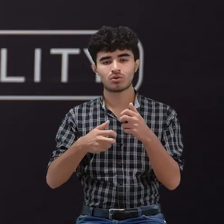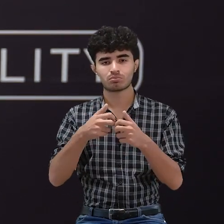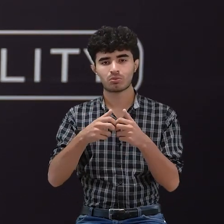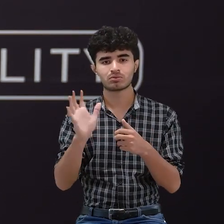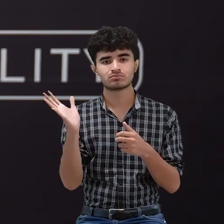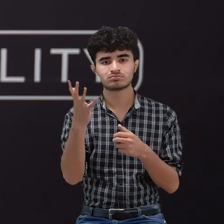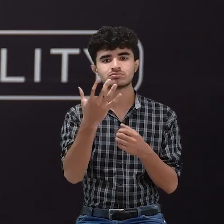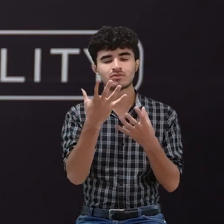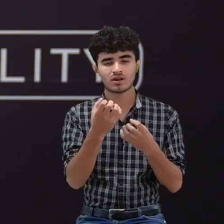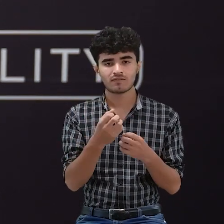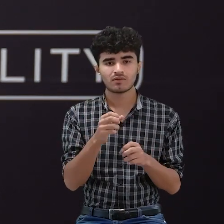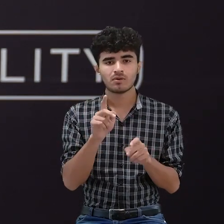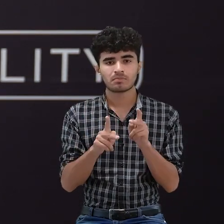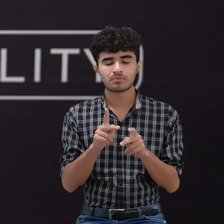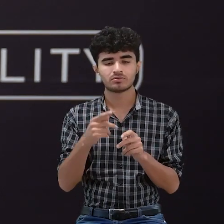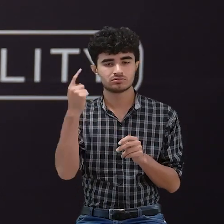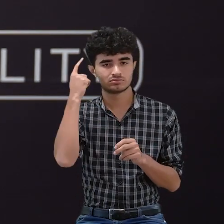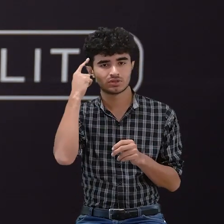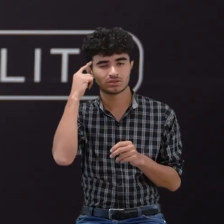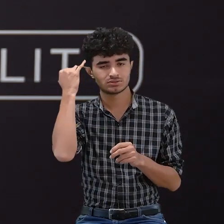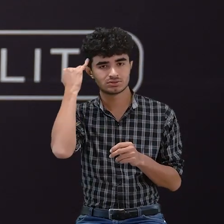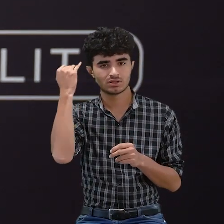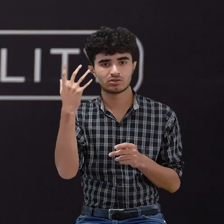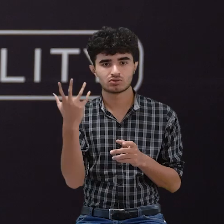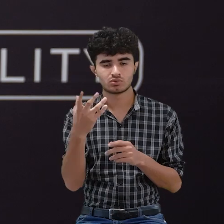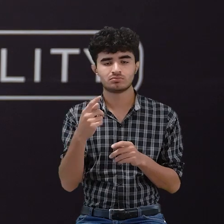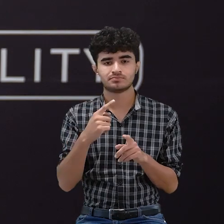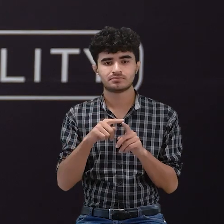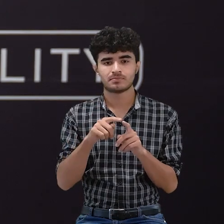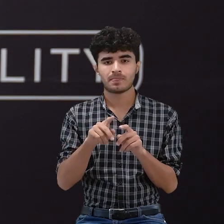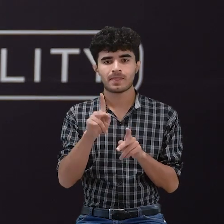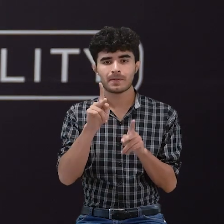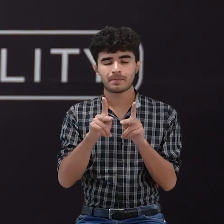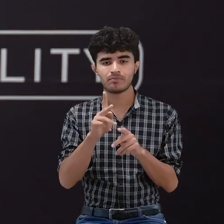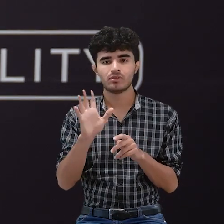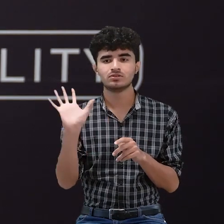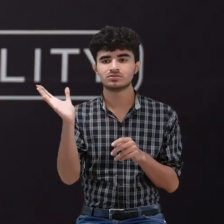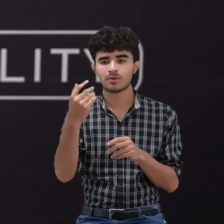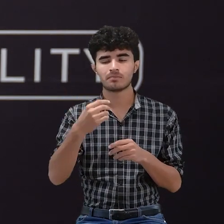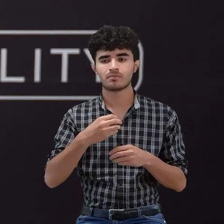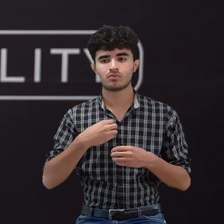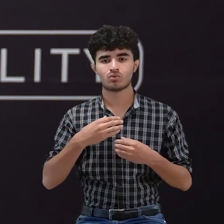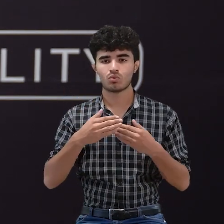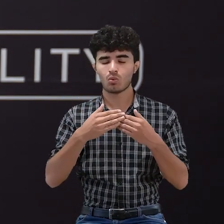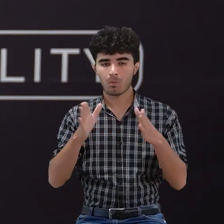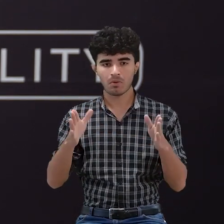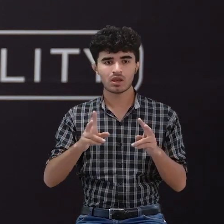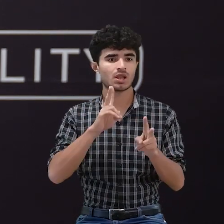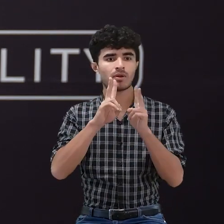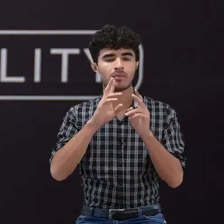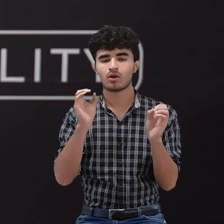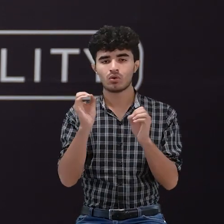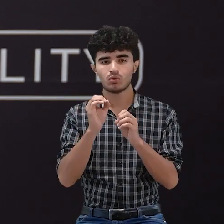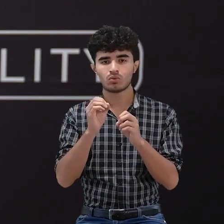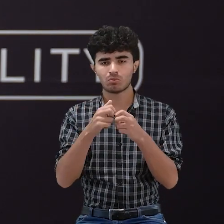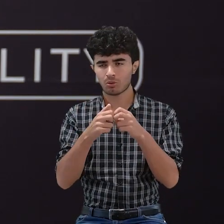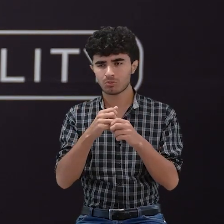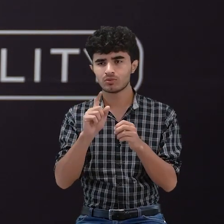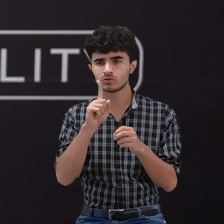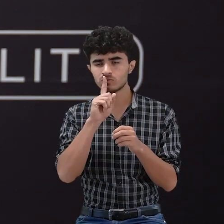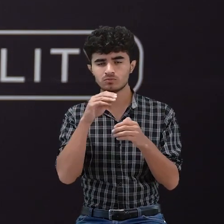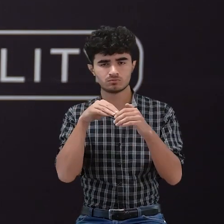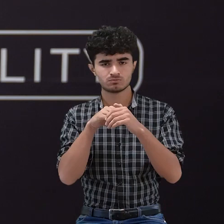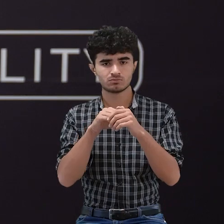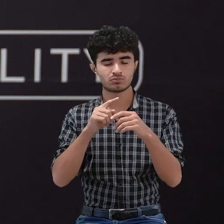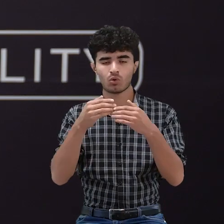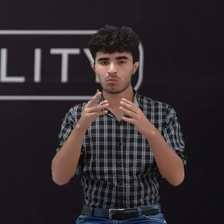ان مسئلوں کے اوپر غور کرنے کے لیے جو کہ جن کی بات سب کھل کے نہیں کرتے ہیں،